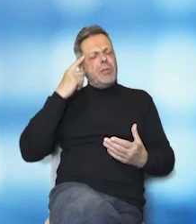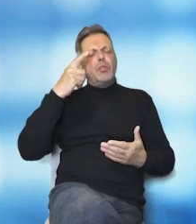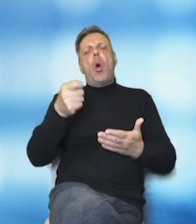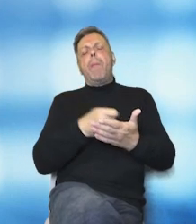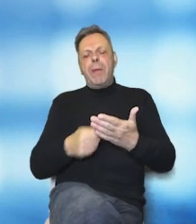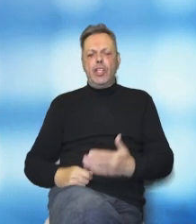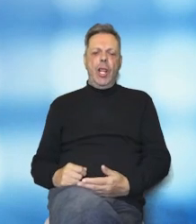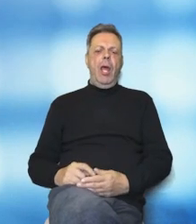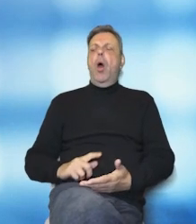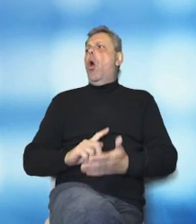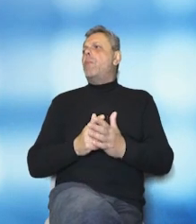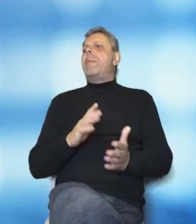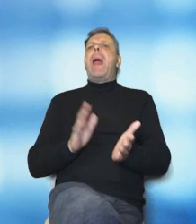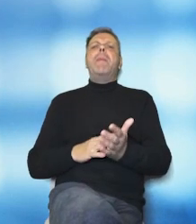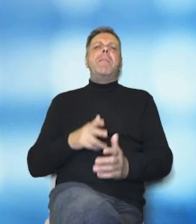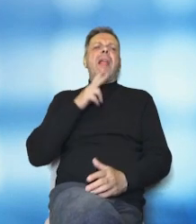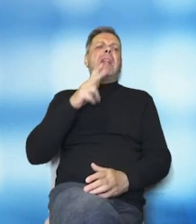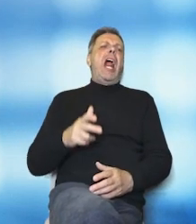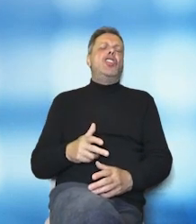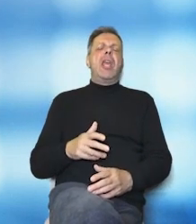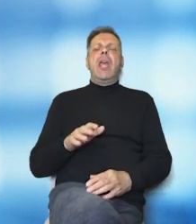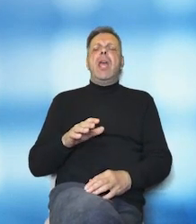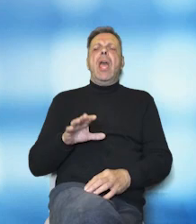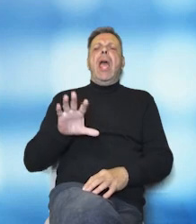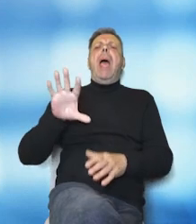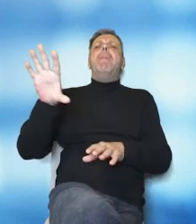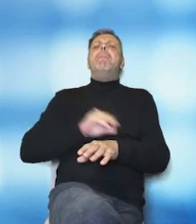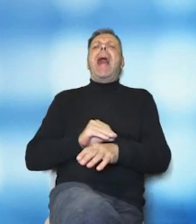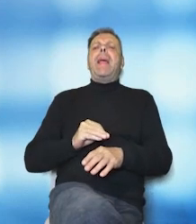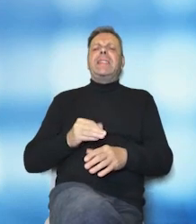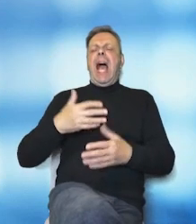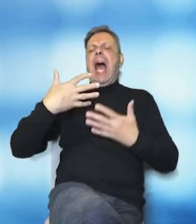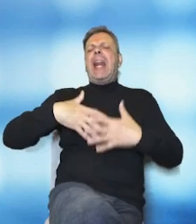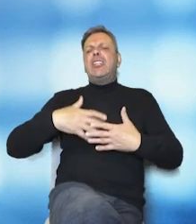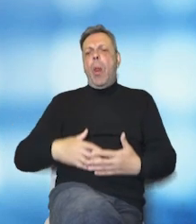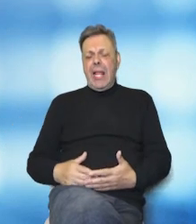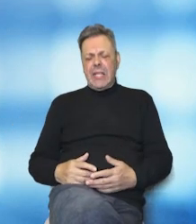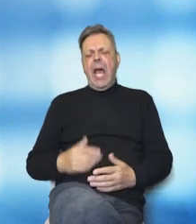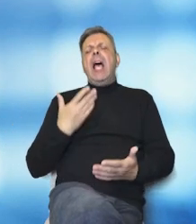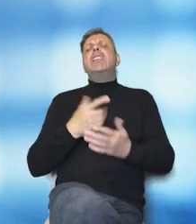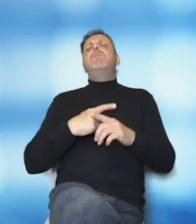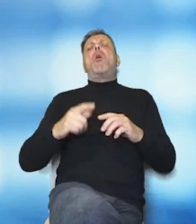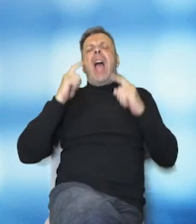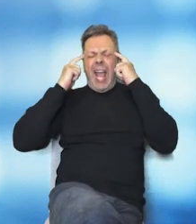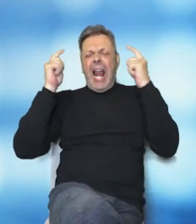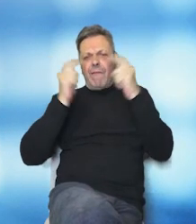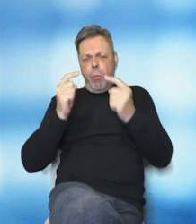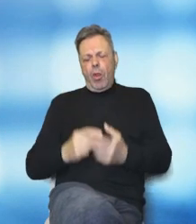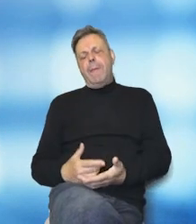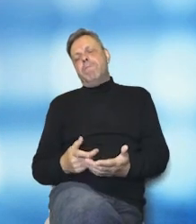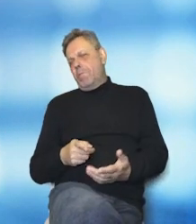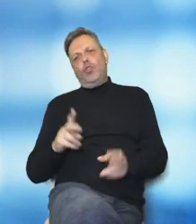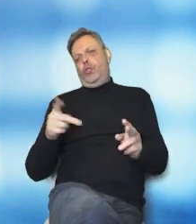odmah sad magnetsku rezonancu zato što ga boli glava, a magnetska rezonanca ne može se odmah napraviti, sami znate, zato što nekoga boli